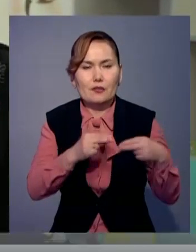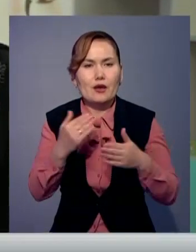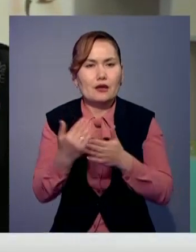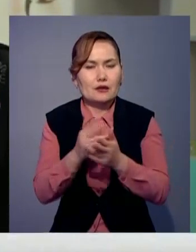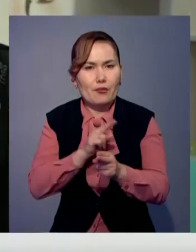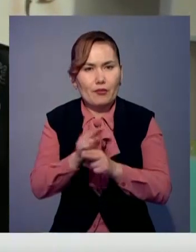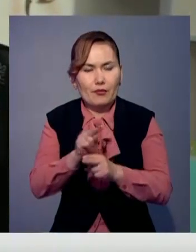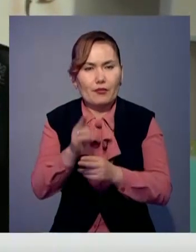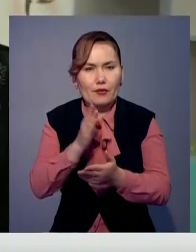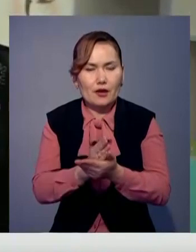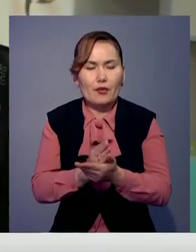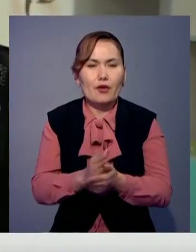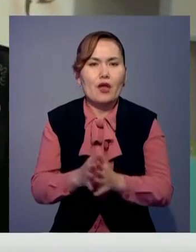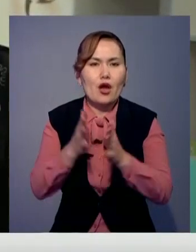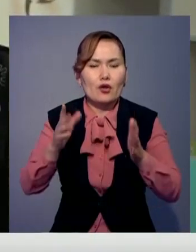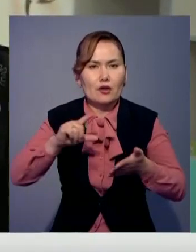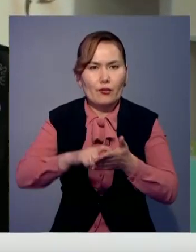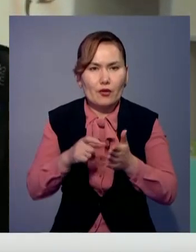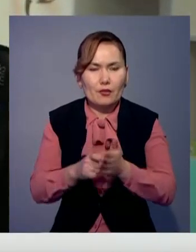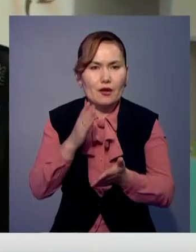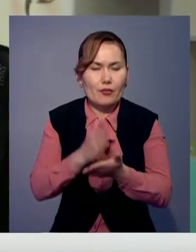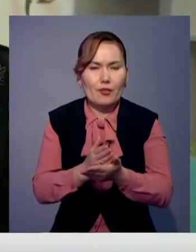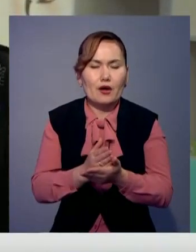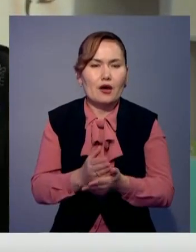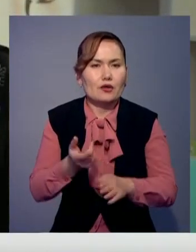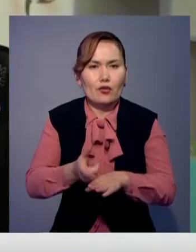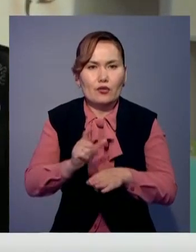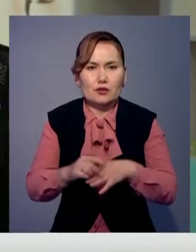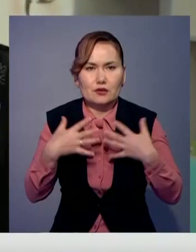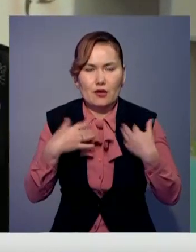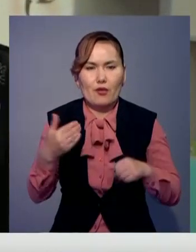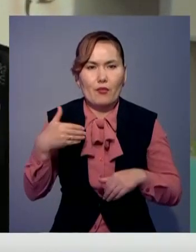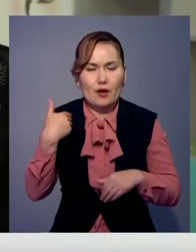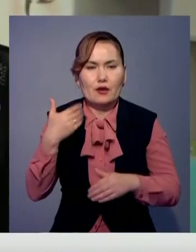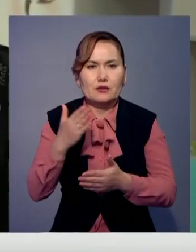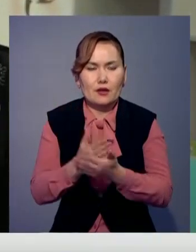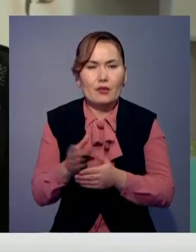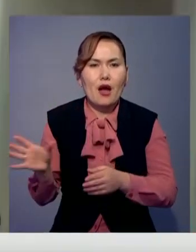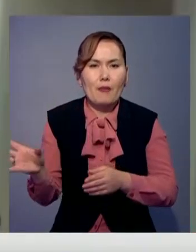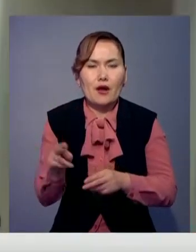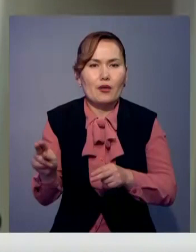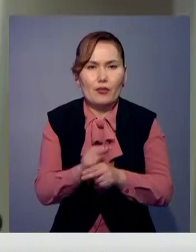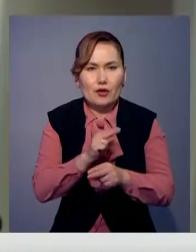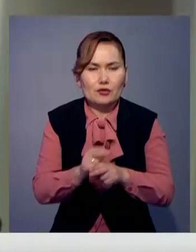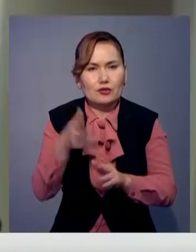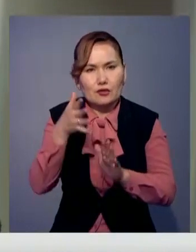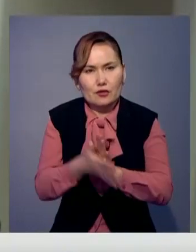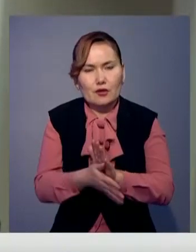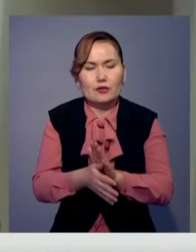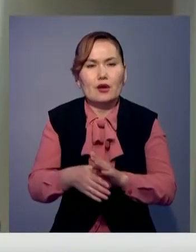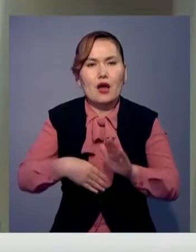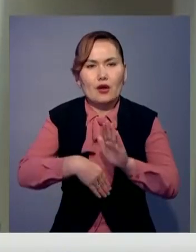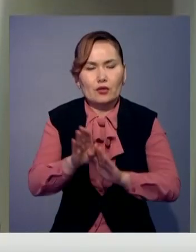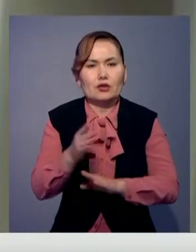бүкіл кеңейінен кеңейіп жатыр. Әртүрлі, әрт жан жағынан. Бүкіл процедураны алады. Бұлымдың жағдайдан